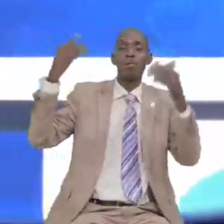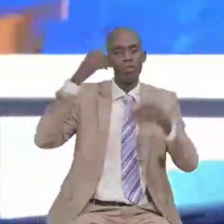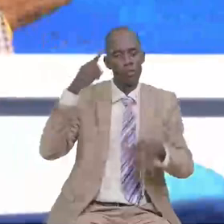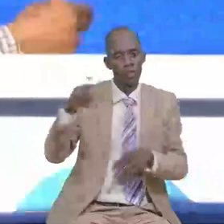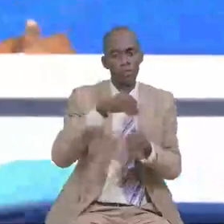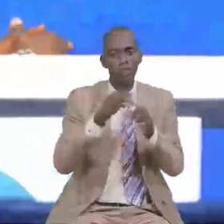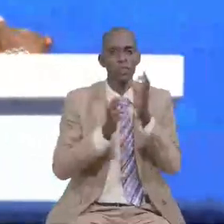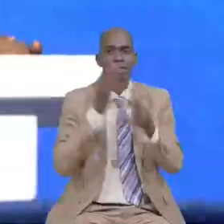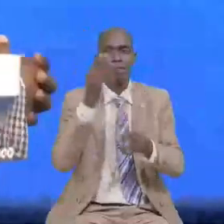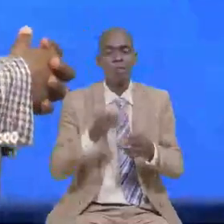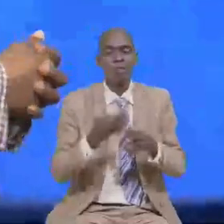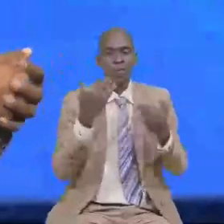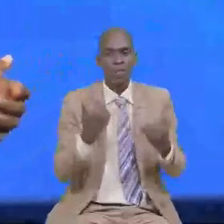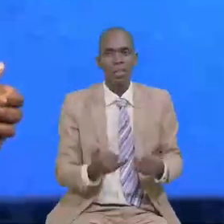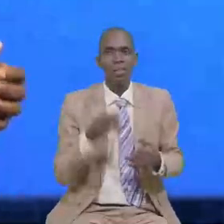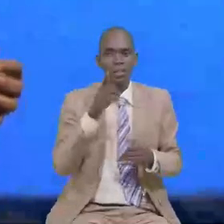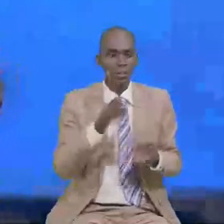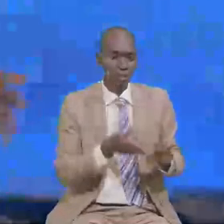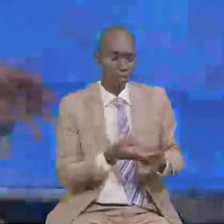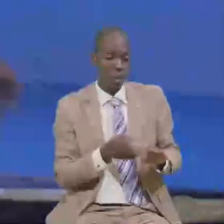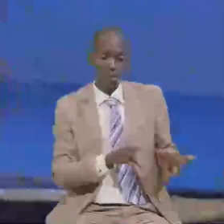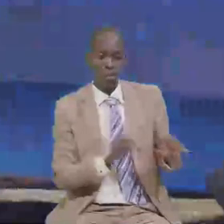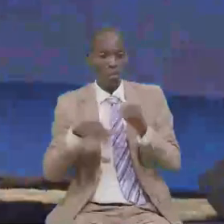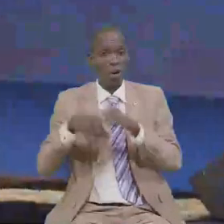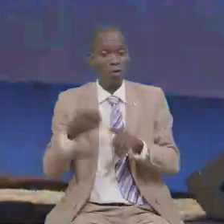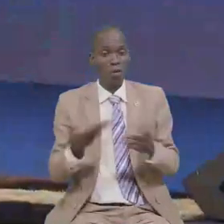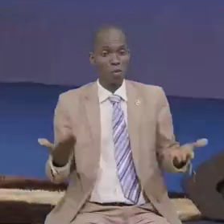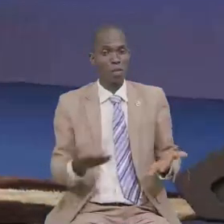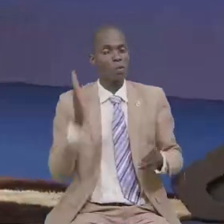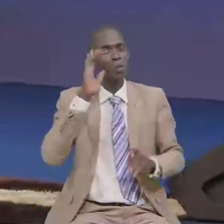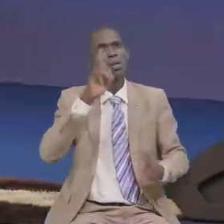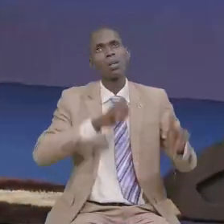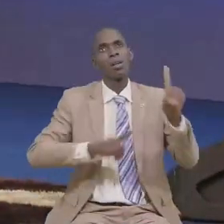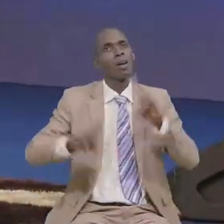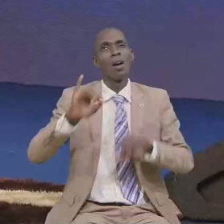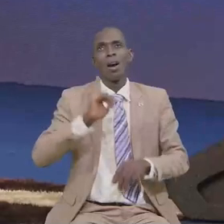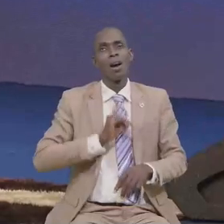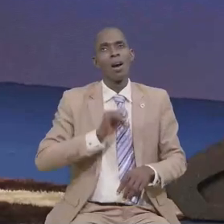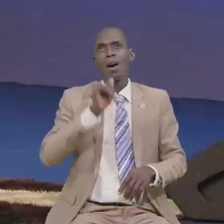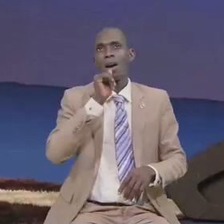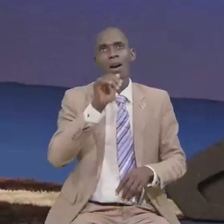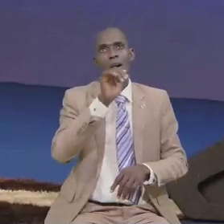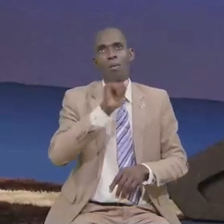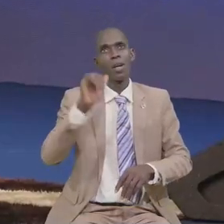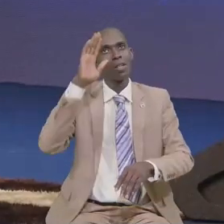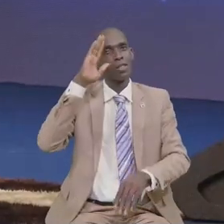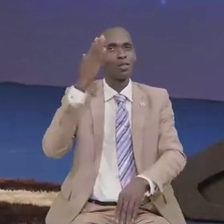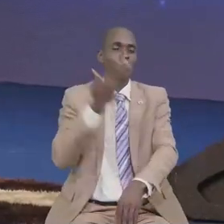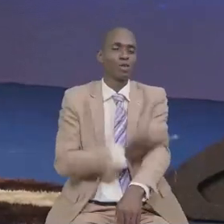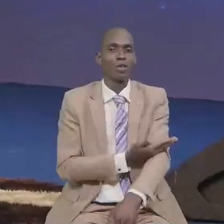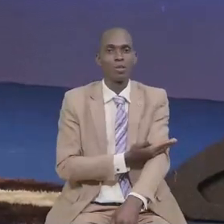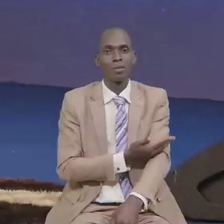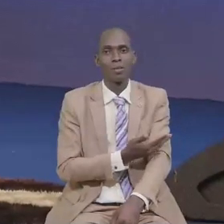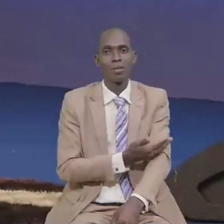toi. Maintenant, tu vas quitter ce lieu ce soir pour dire que je suis son